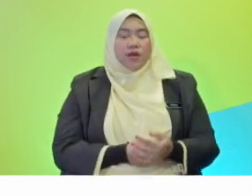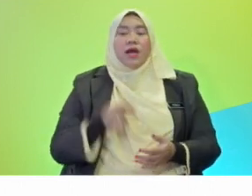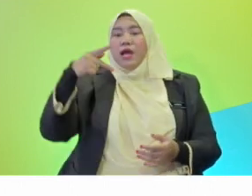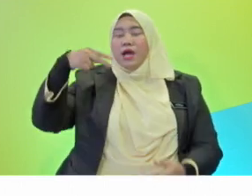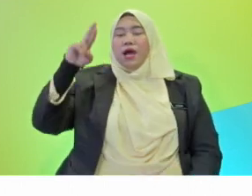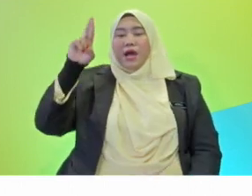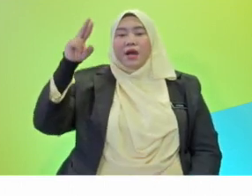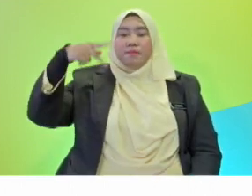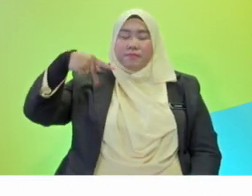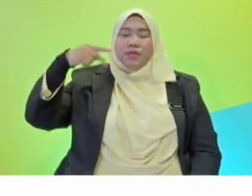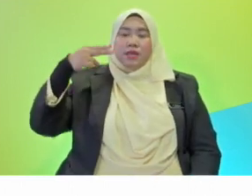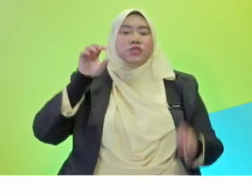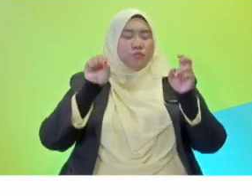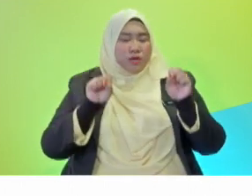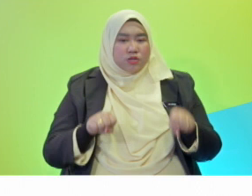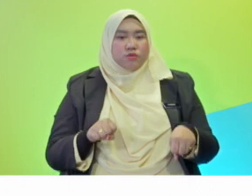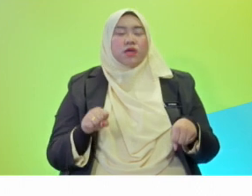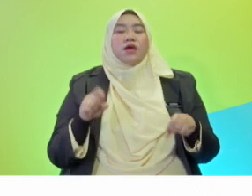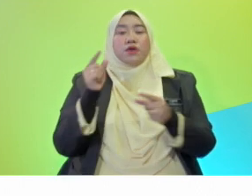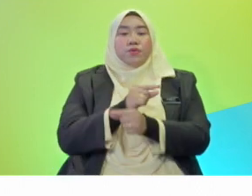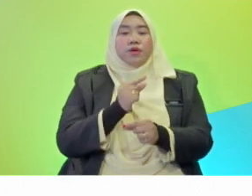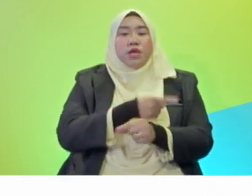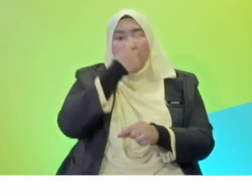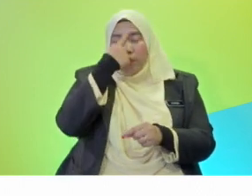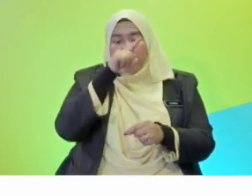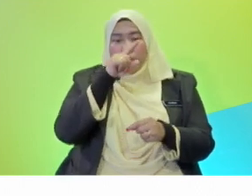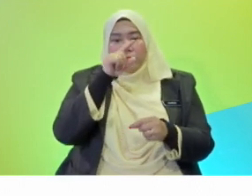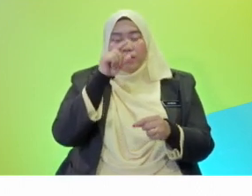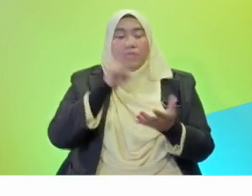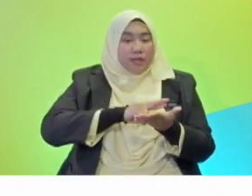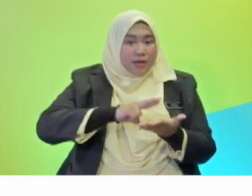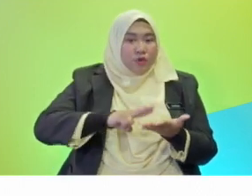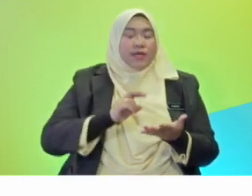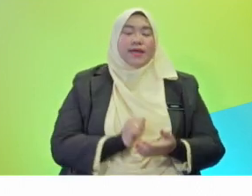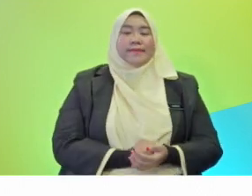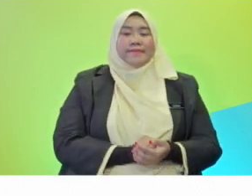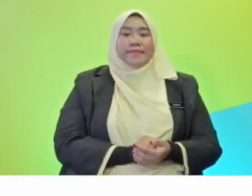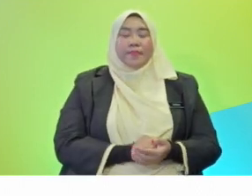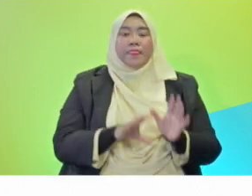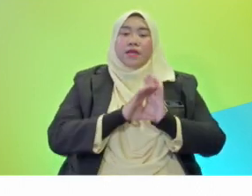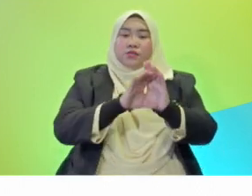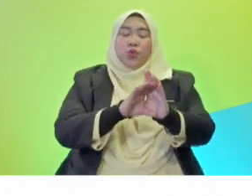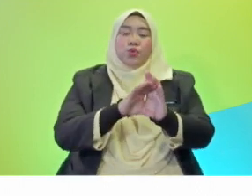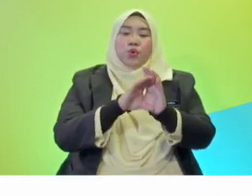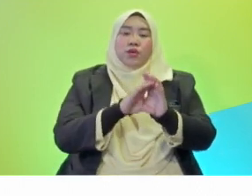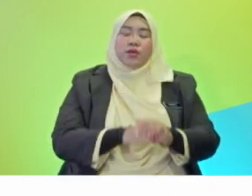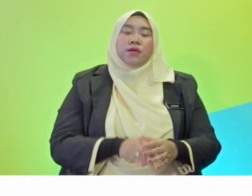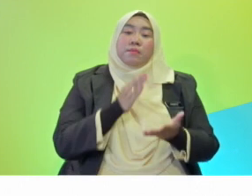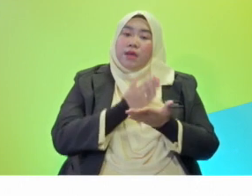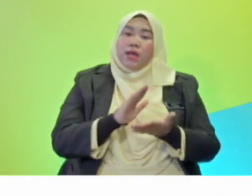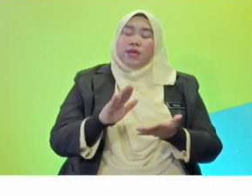dijadikan salah satu plat untuk kita untuk mencatat cego contohnya di bahagia refleksi Oke dalam